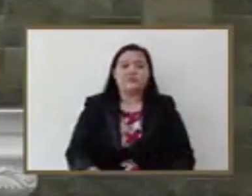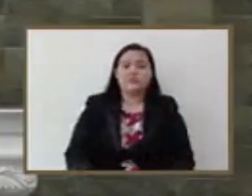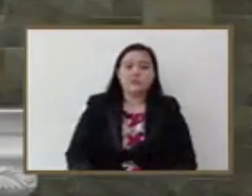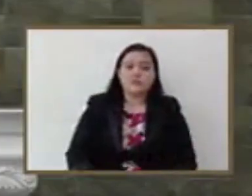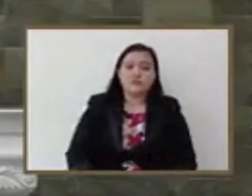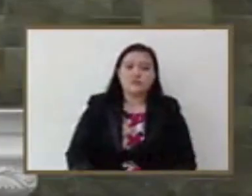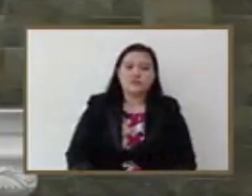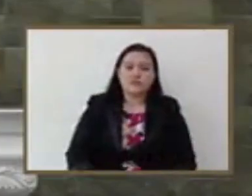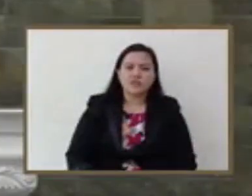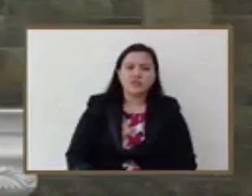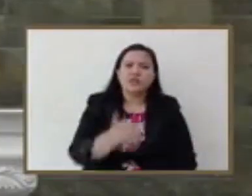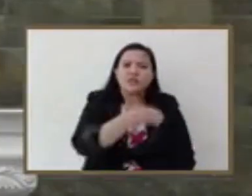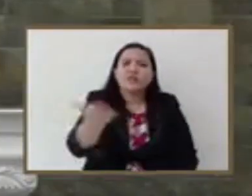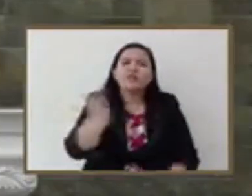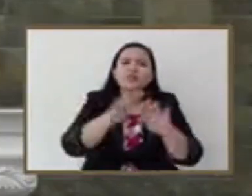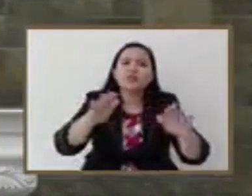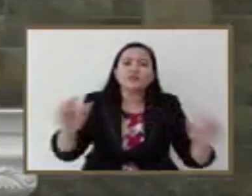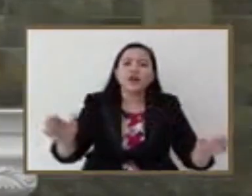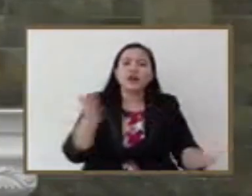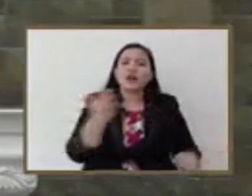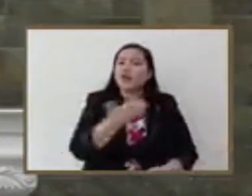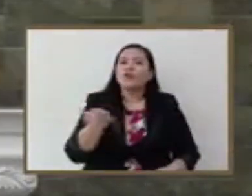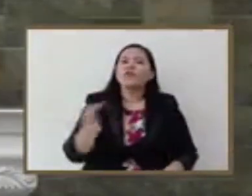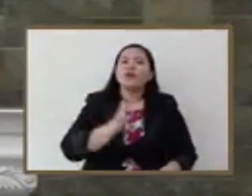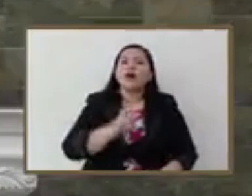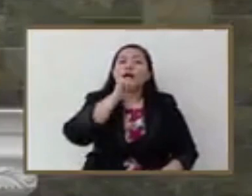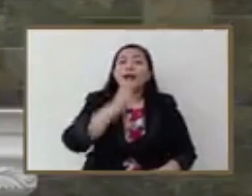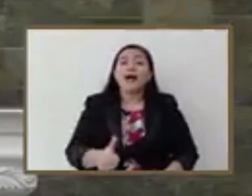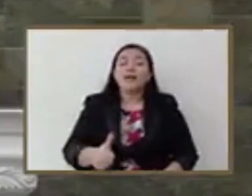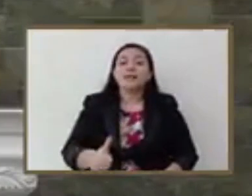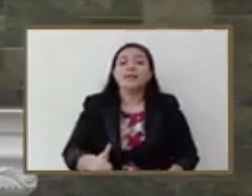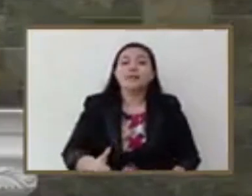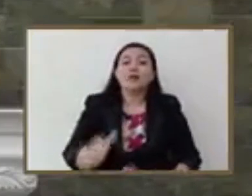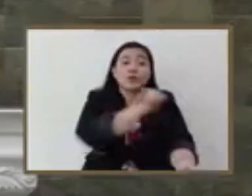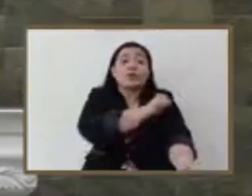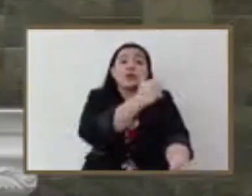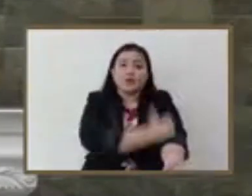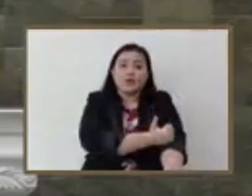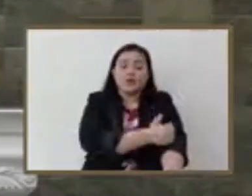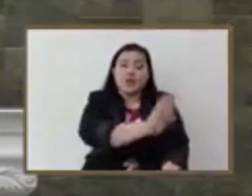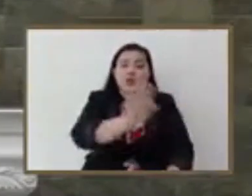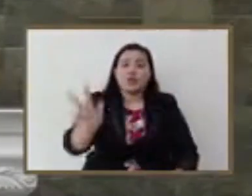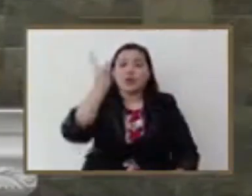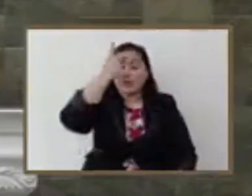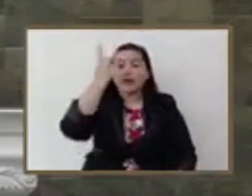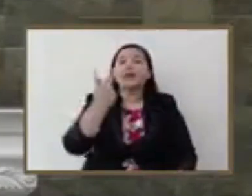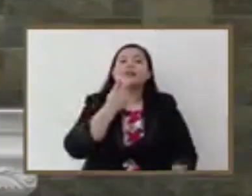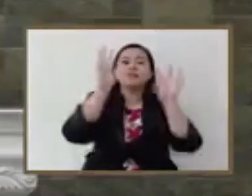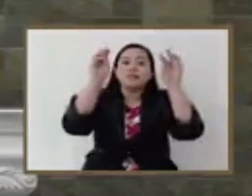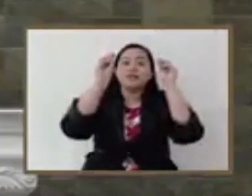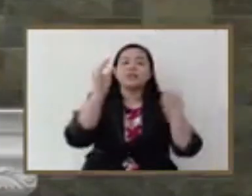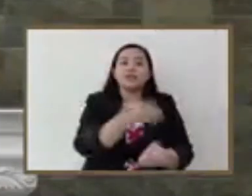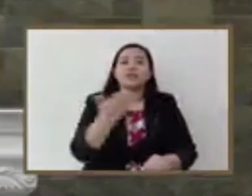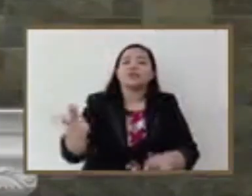you responsibility. Inilalagay kayo sa isang lugar kung paano kayo magiging responsible. Tinuturuan kayo ng